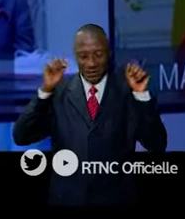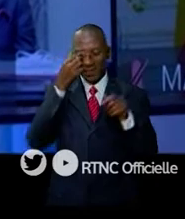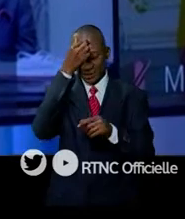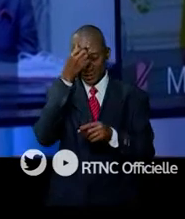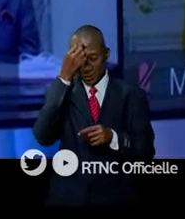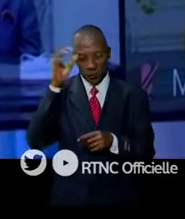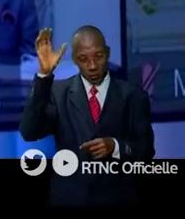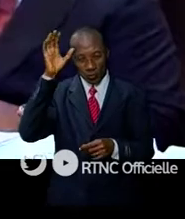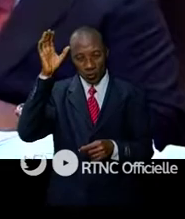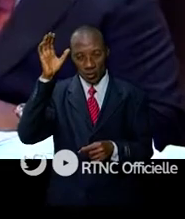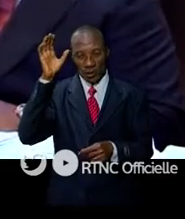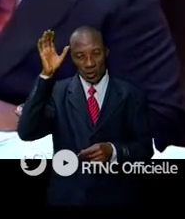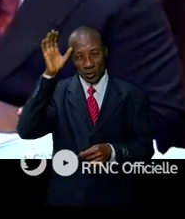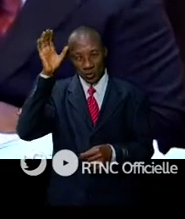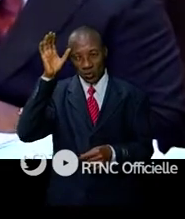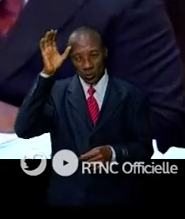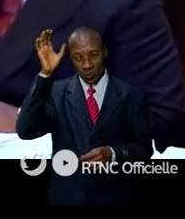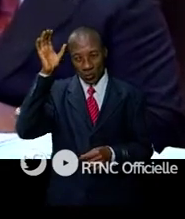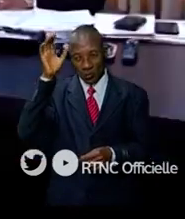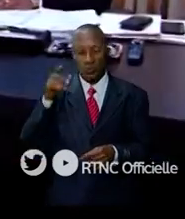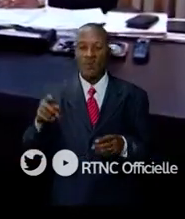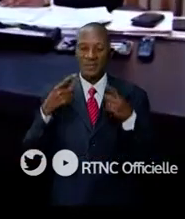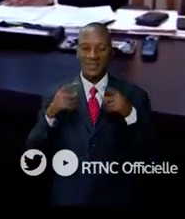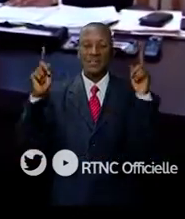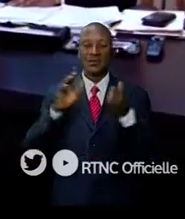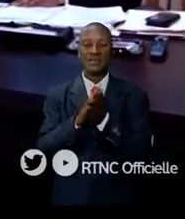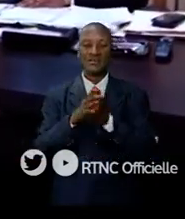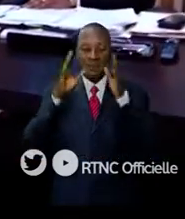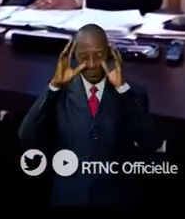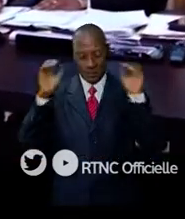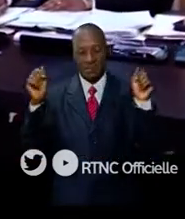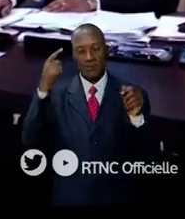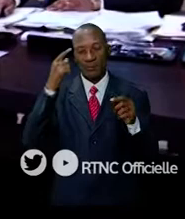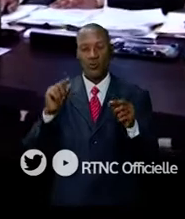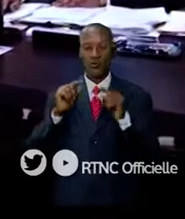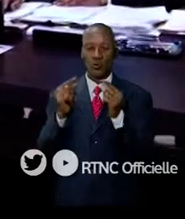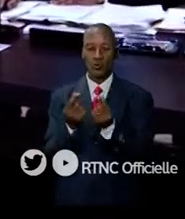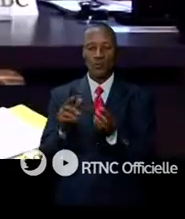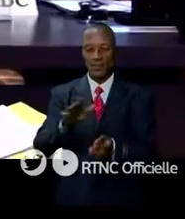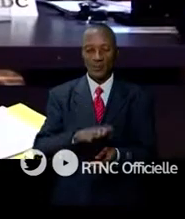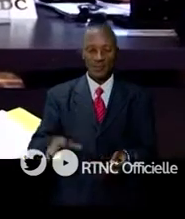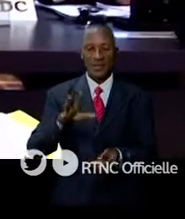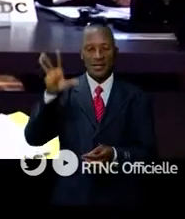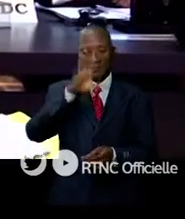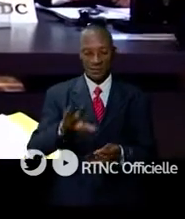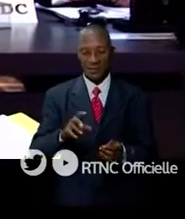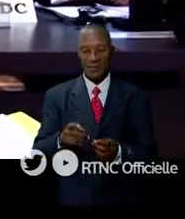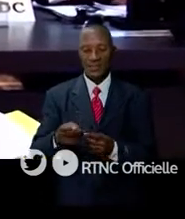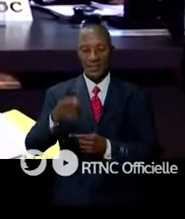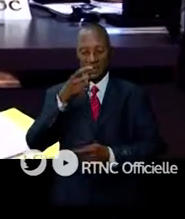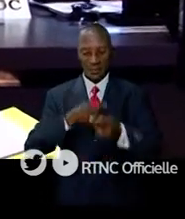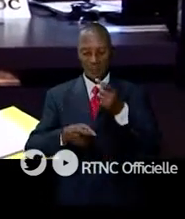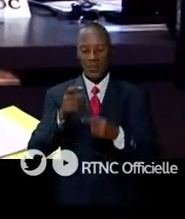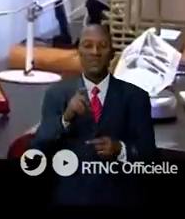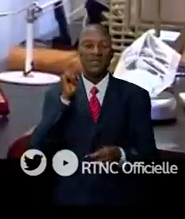par acclamation comme nouveau président en exercice en remplacement du Gabonais Ali Bongo Ondimba. Le commissariat